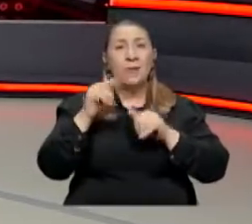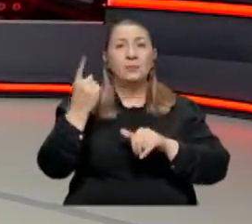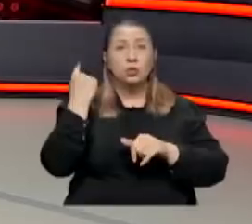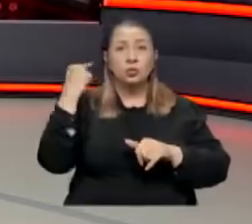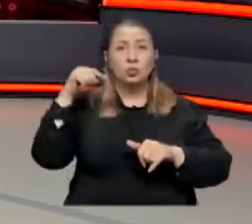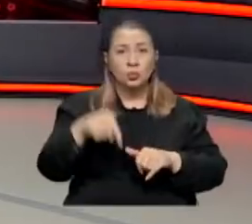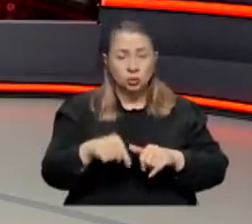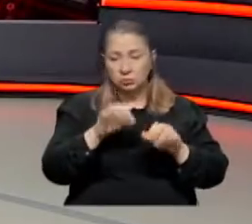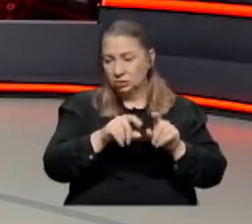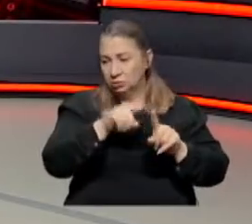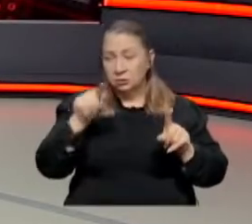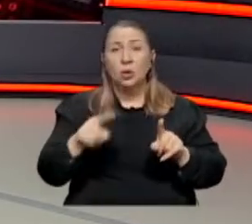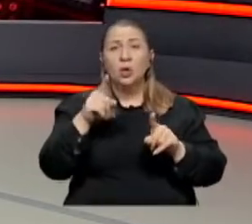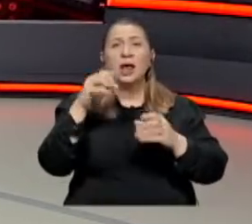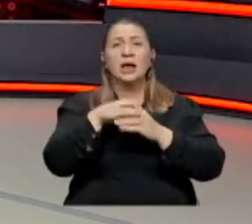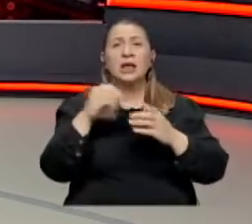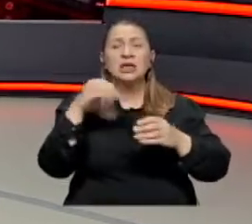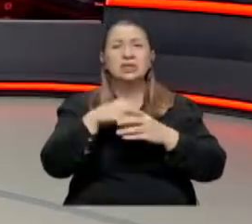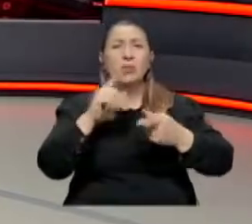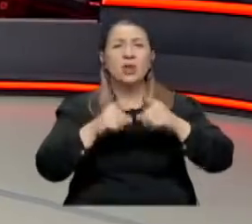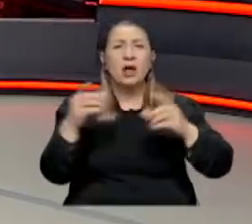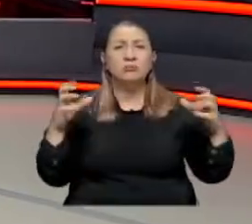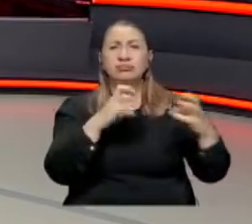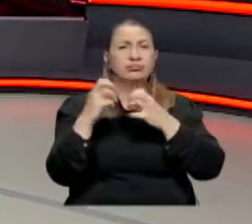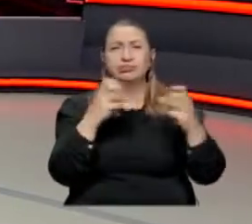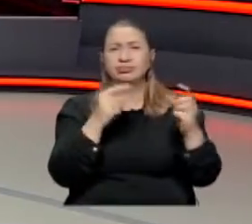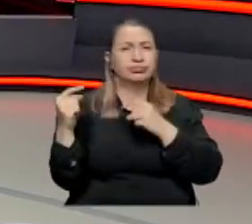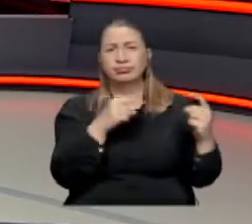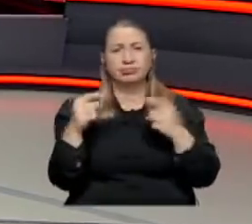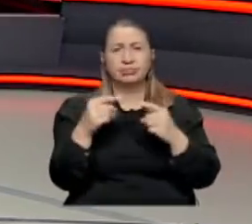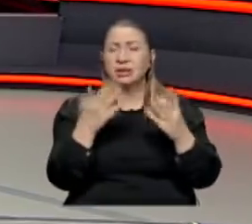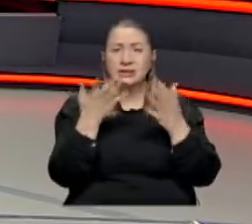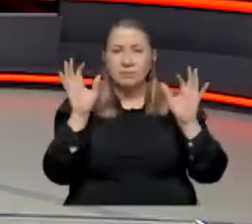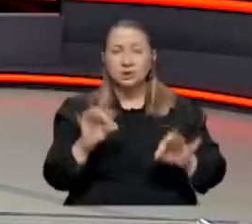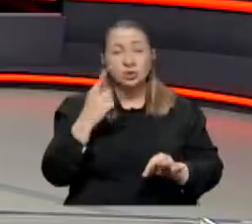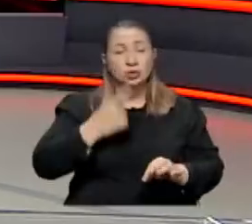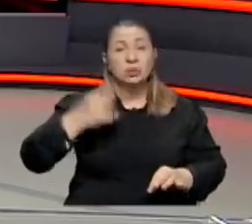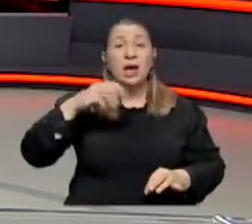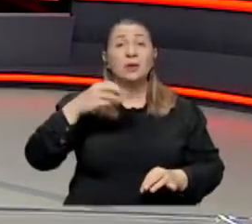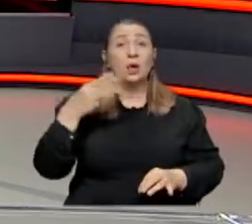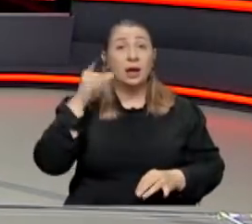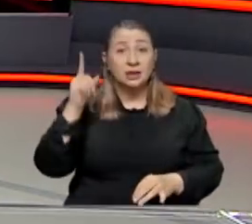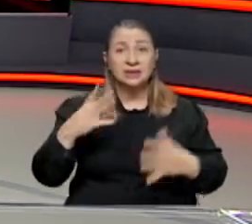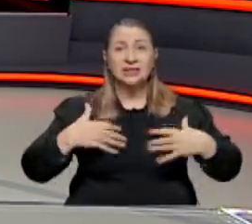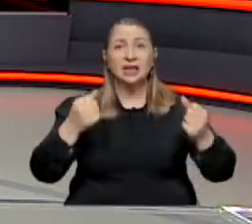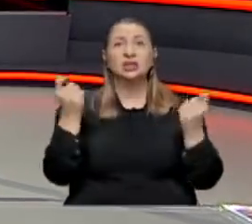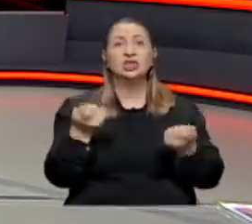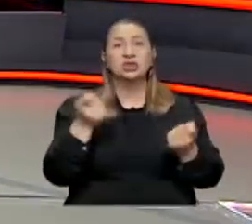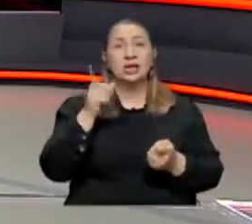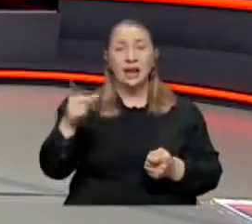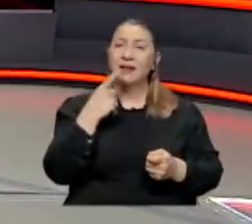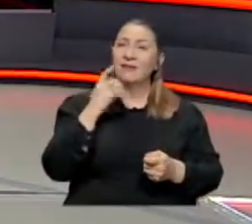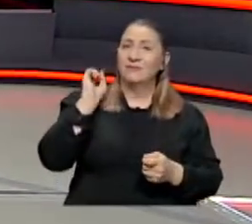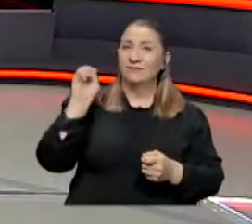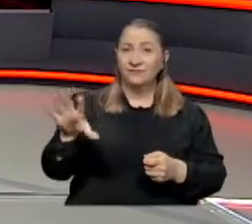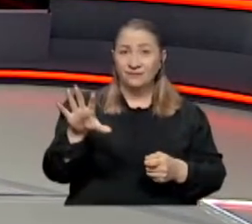Dün ve bugün onlarla ilgili bir Polemik iç Siyasette sürüyor Polemik nasıl başladı Cumhurbaşkanı Erdoğan sağlık çalışanlarına